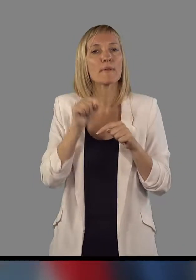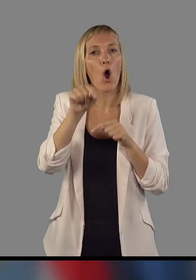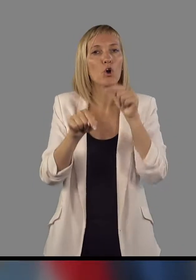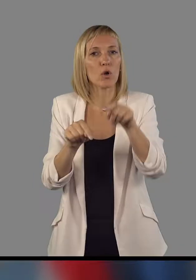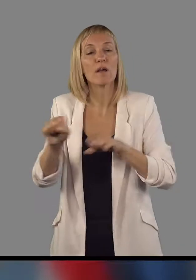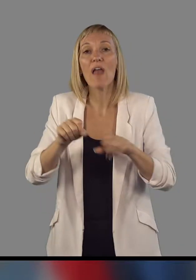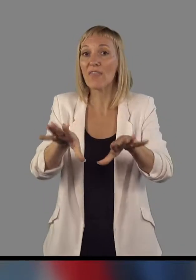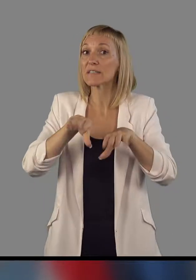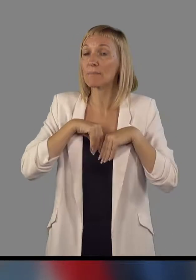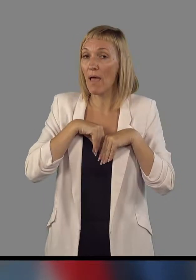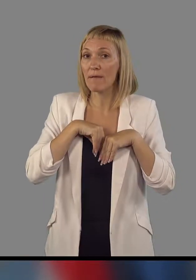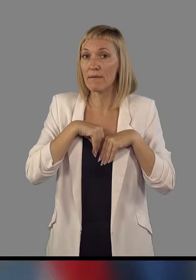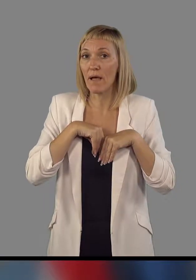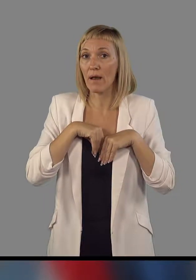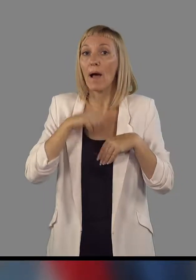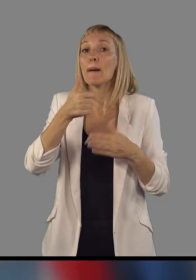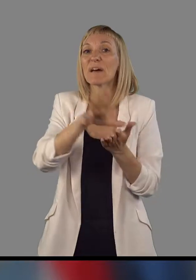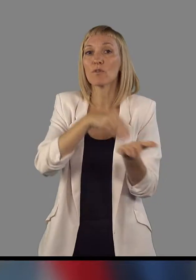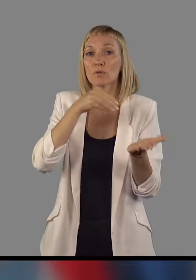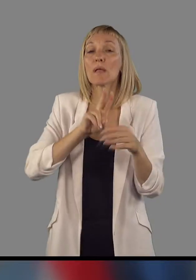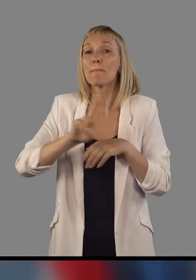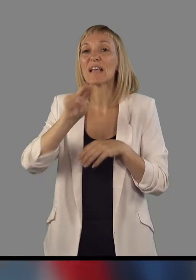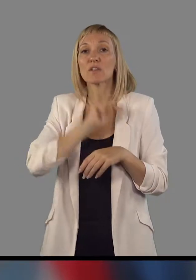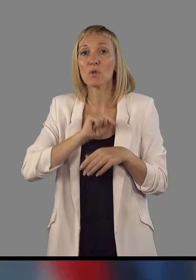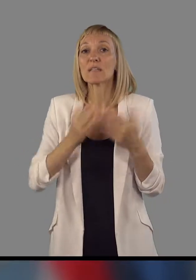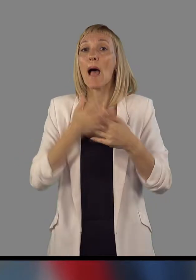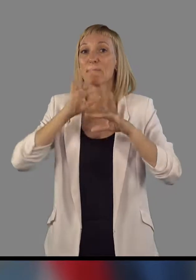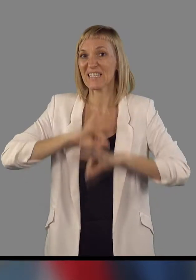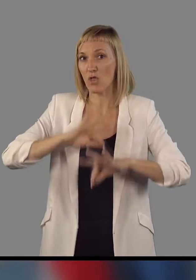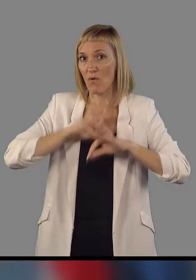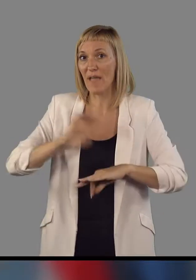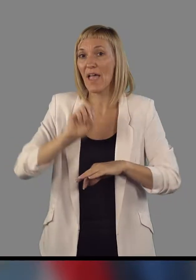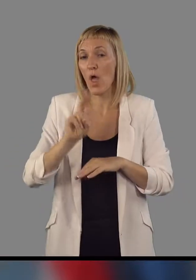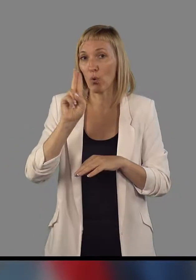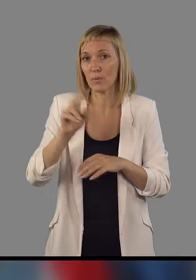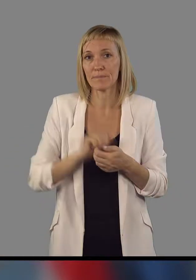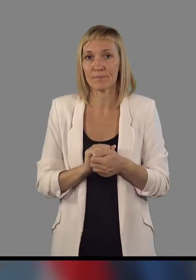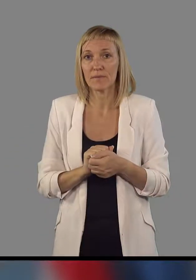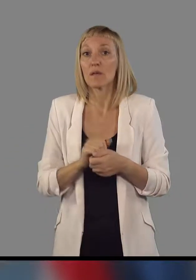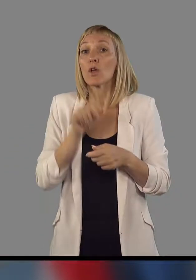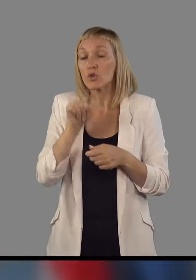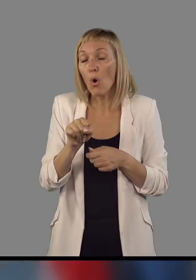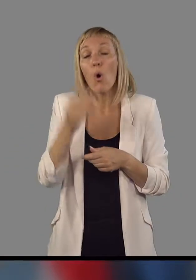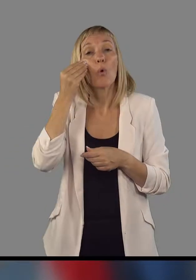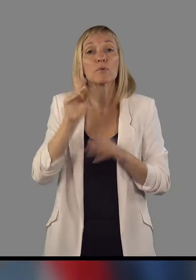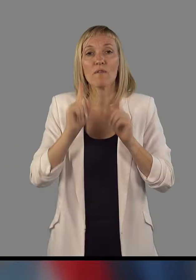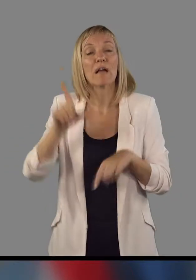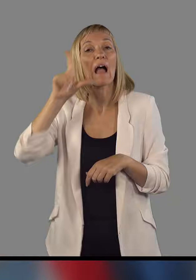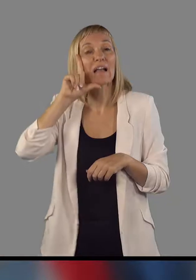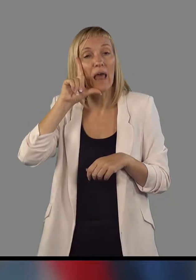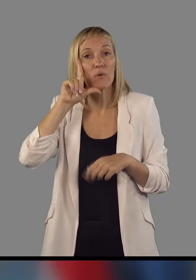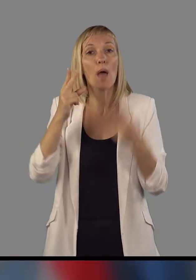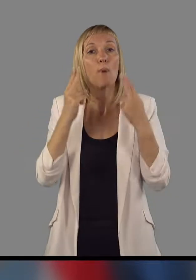narejen nov pomemben korak. Vlada je sprejela prvi osnutek prednostnih nalog predsedovanja. Slednje